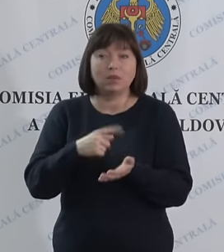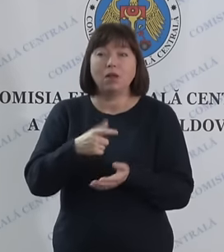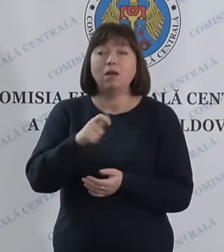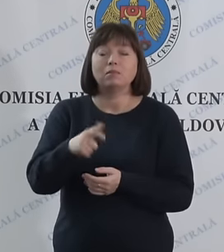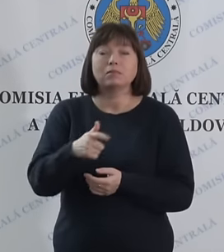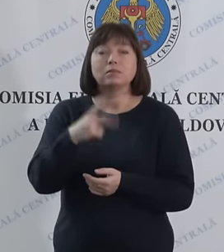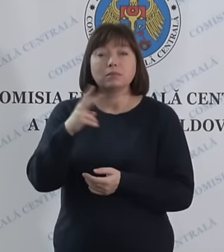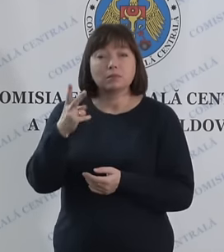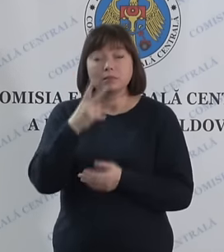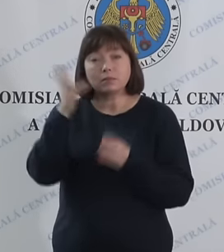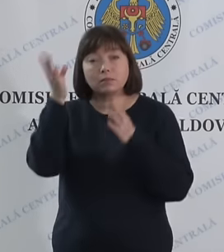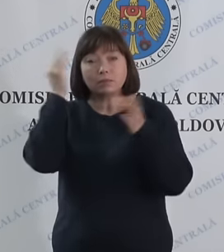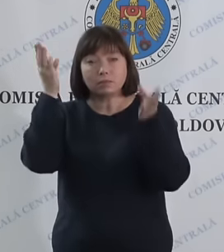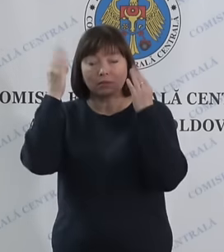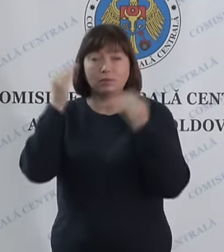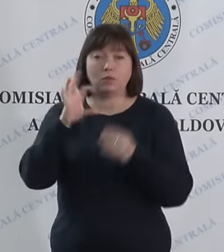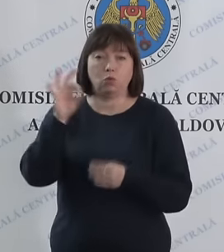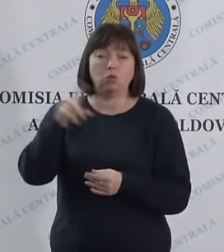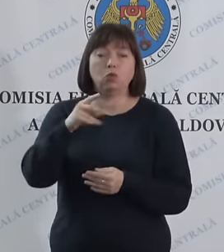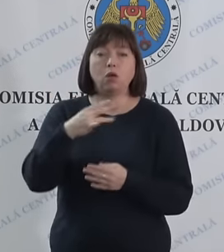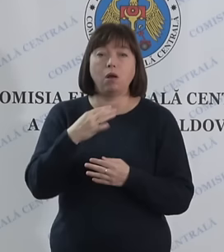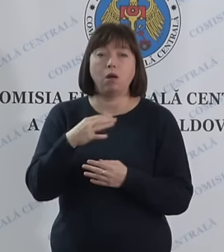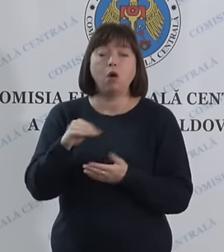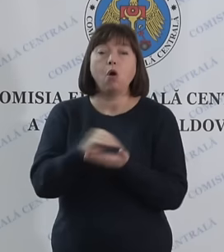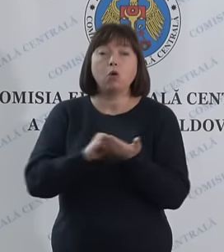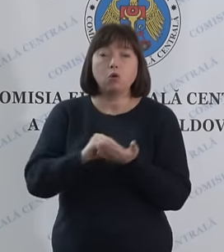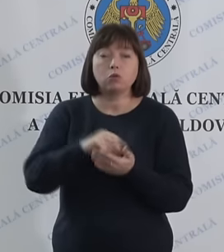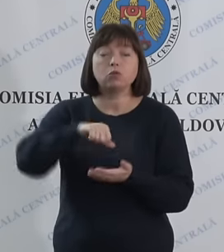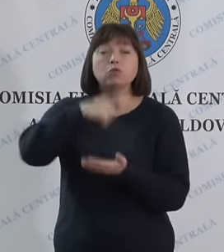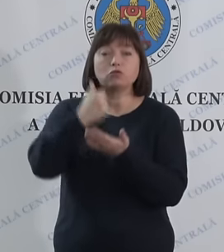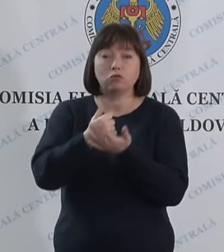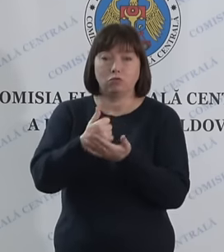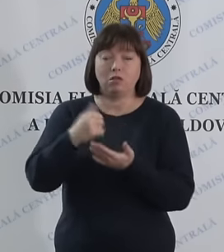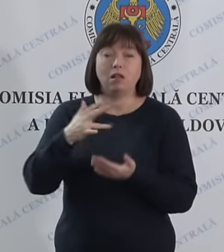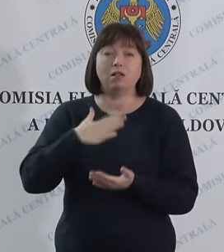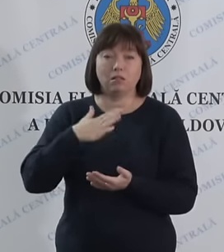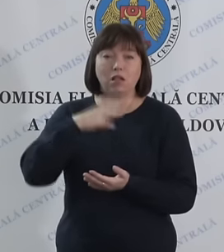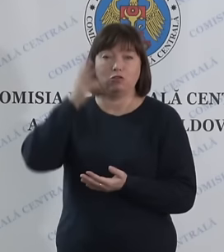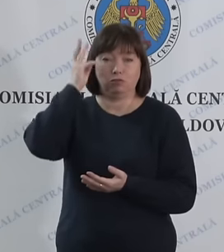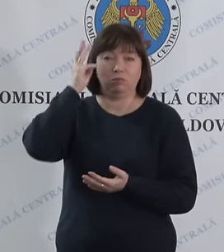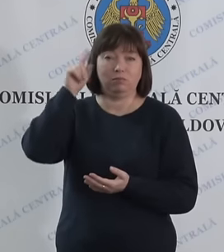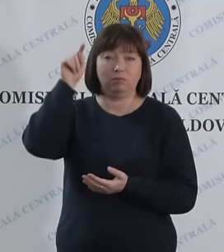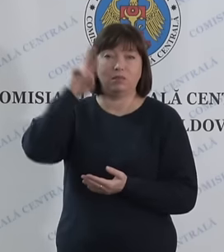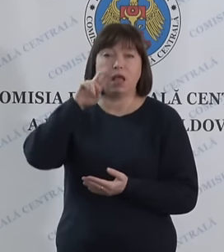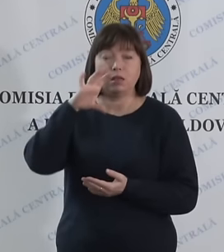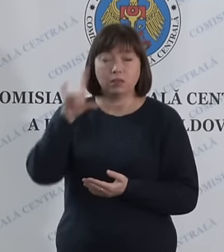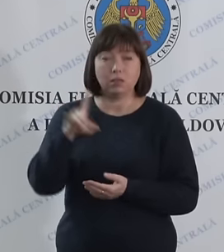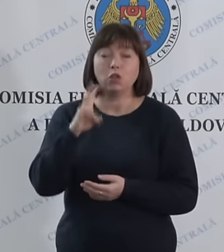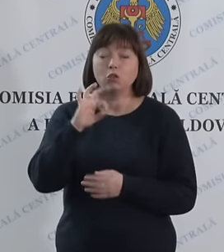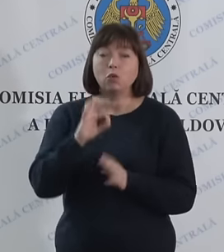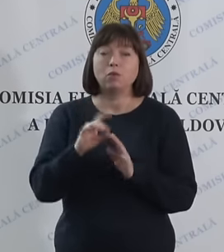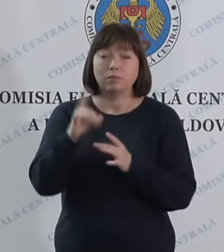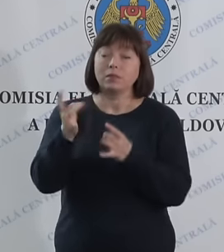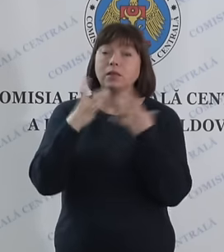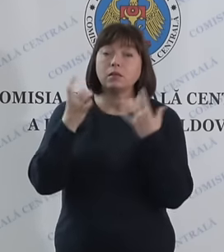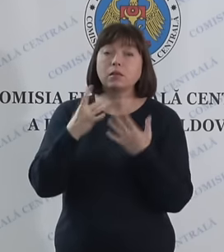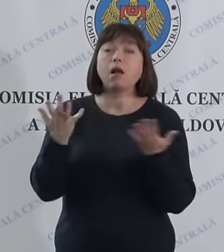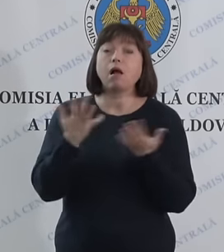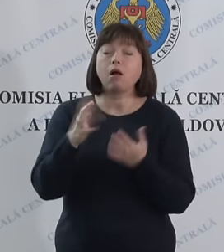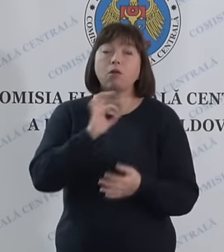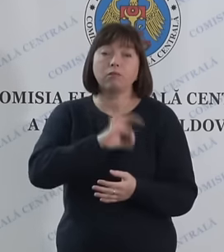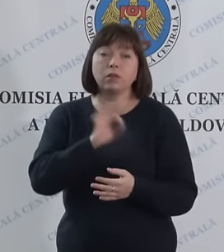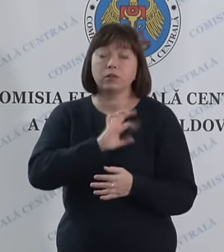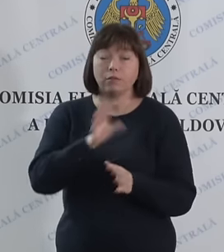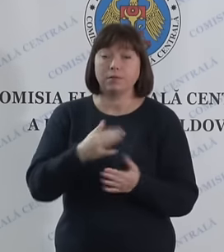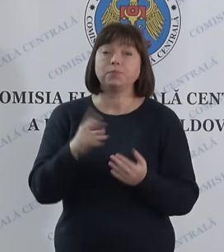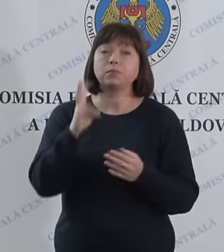Ion Coșer, consul general al Republicii Moldova la Iași, dar înainte de toate îl vom ruga să ne spună cum